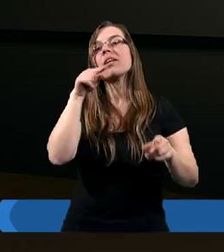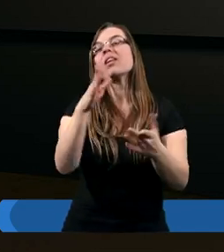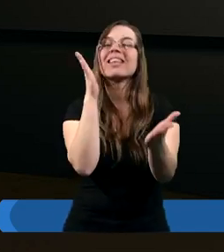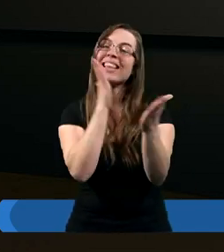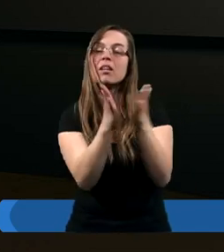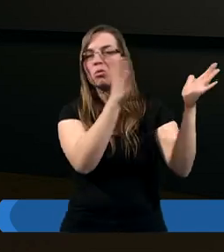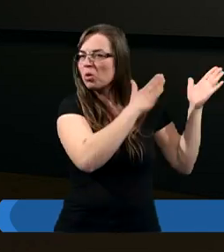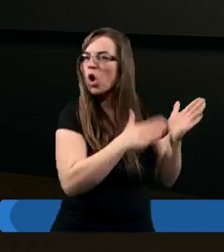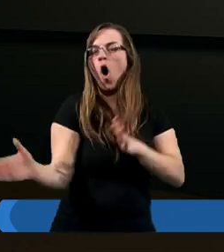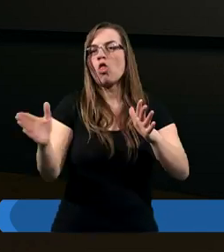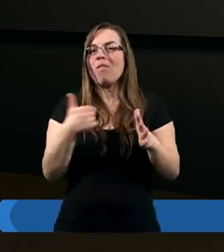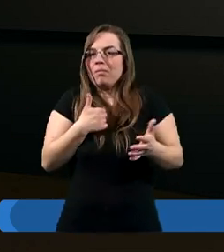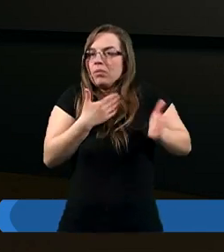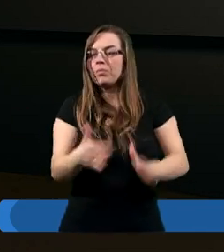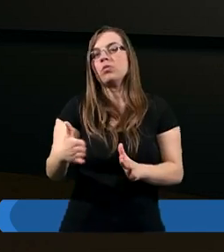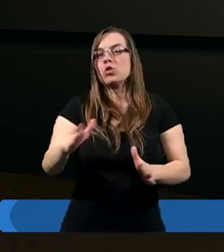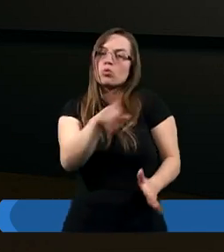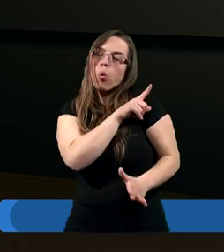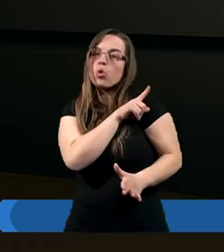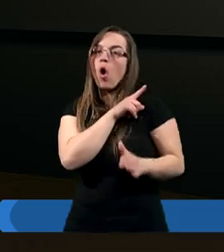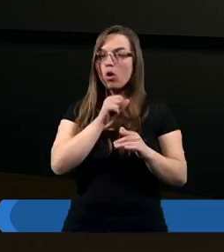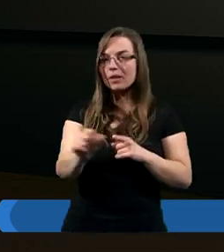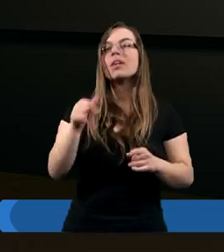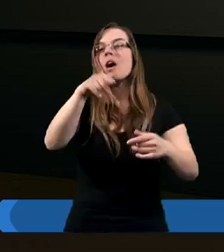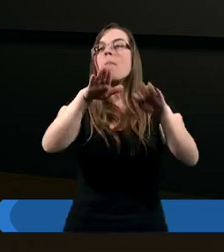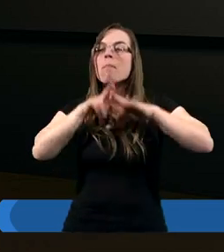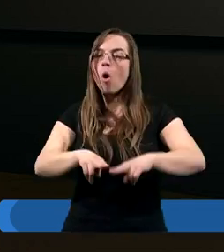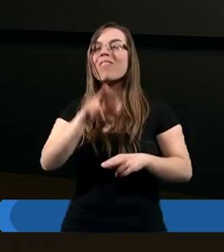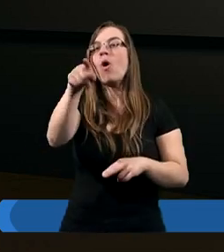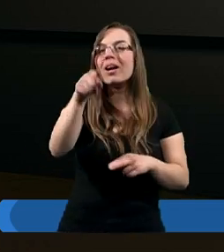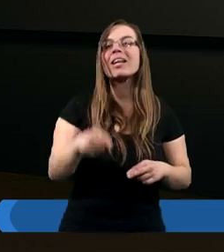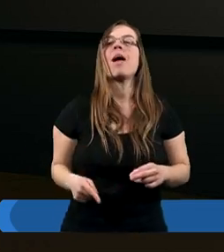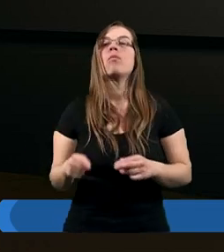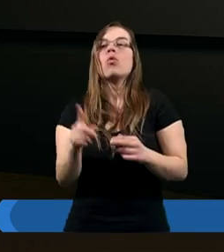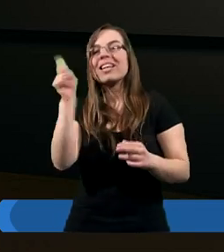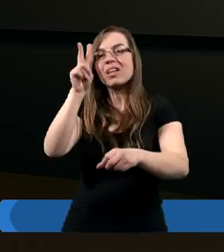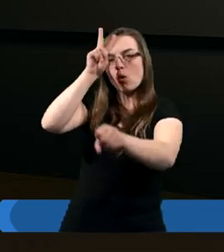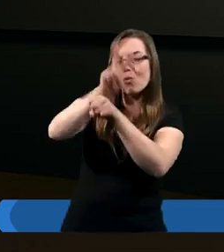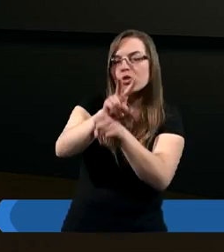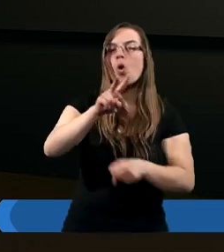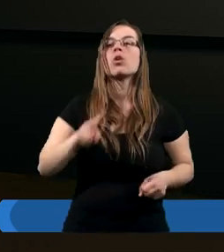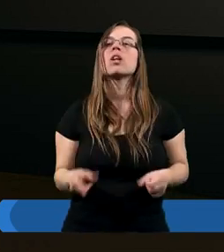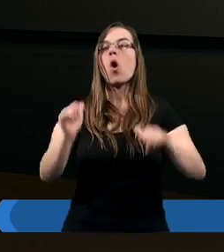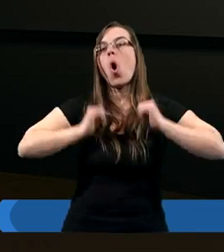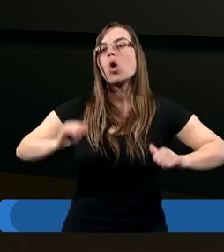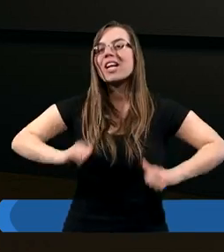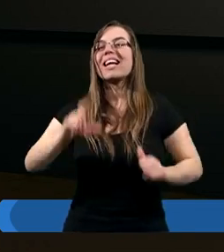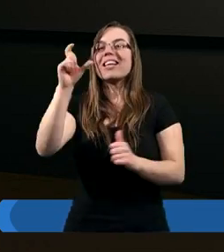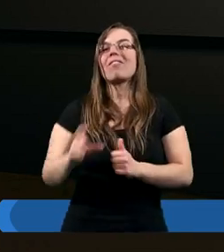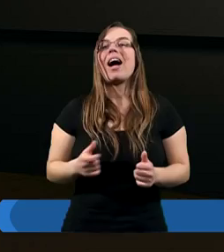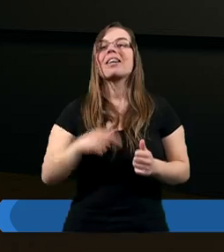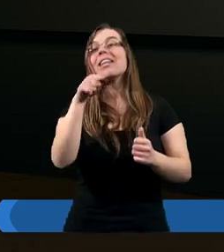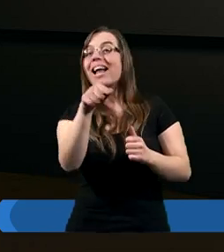tylko gotowość każdego dnia, ta czujność, pozwoli mu z ufnością